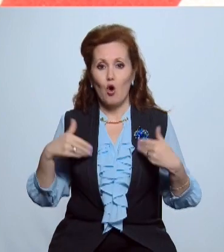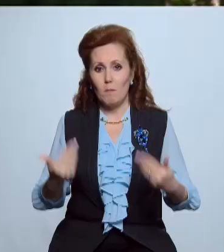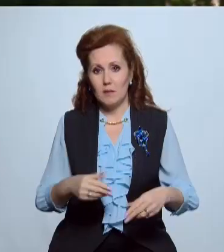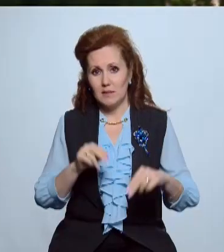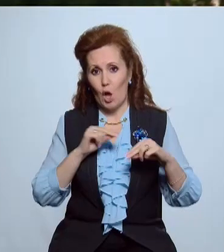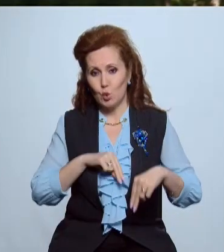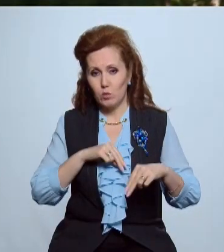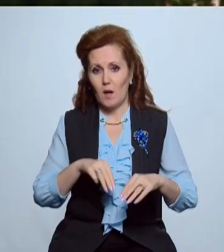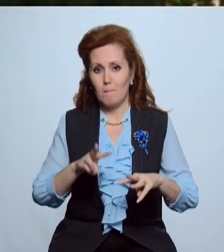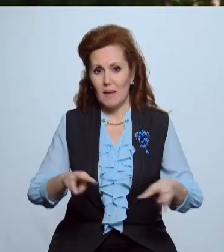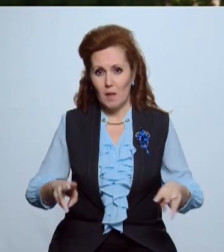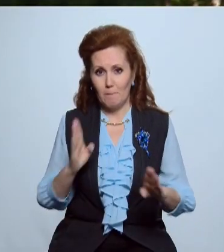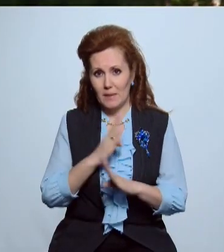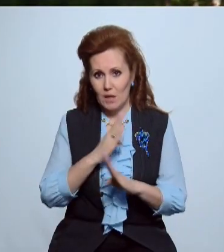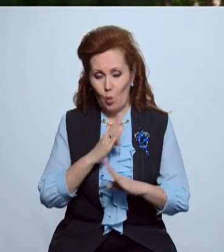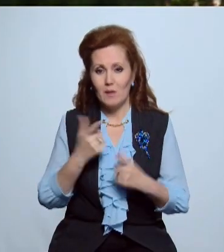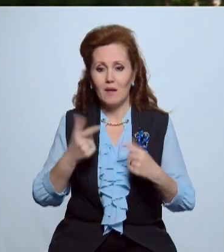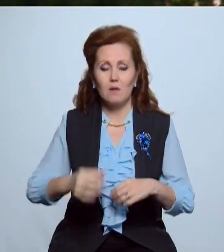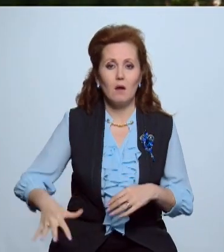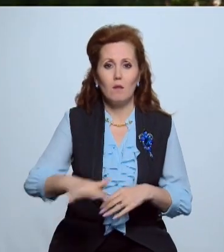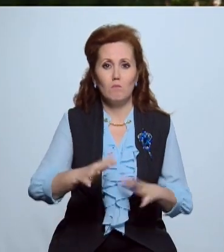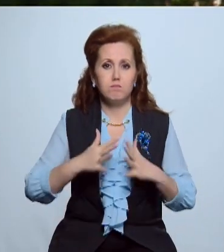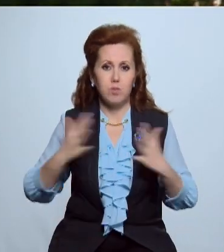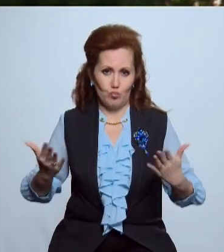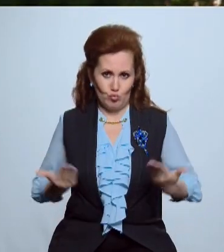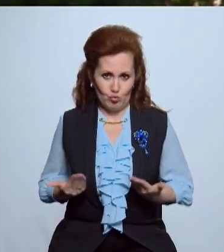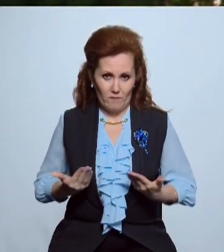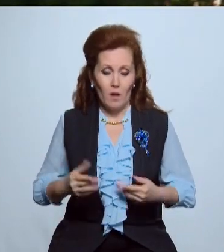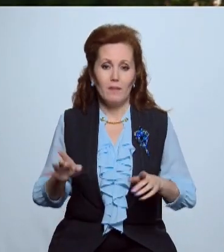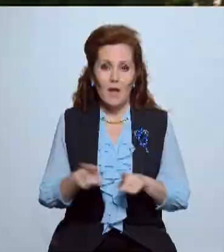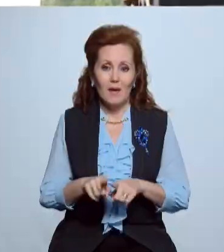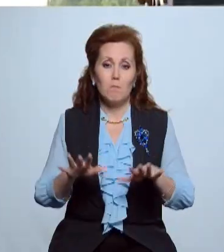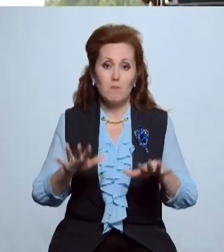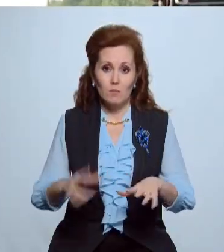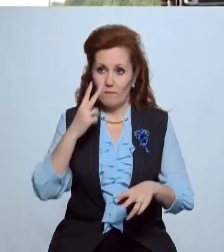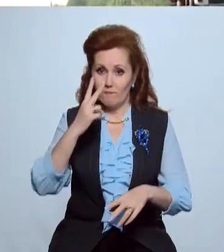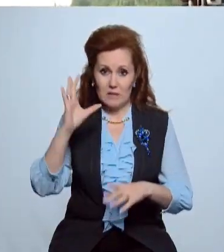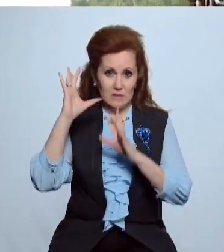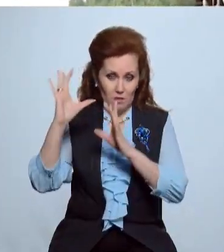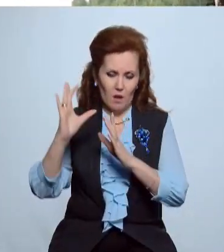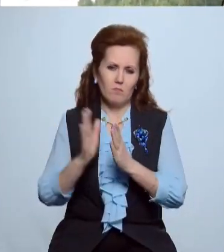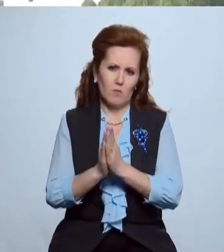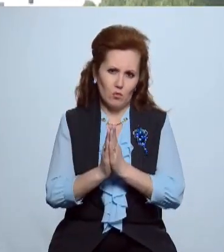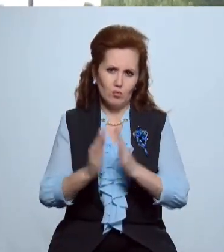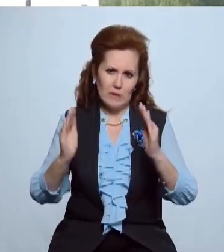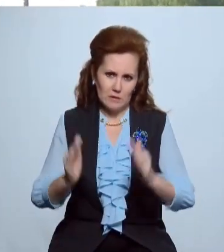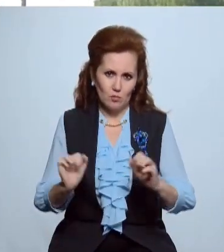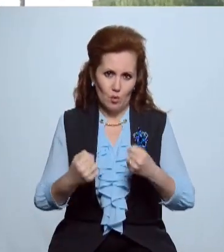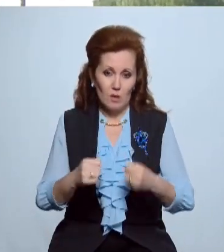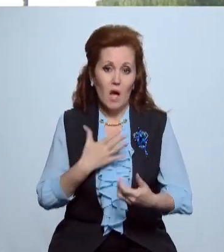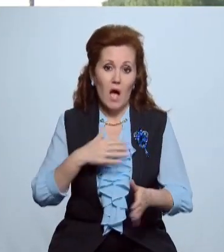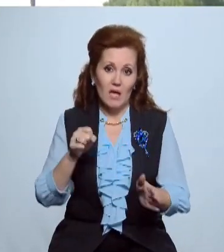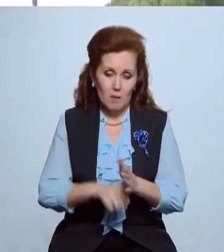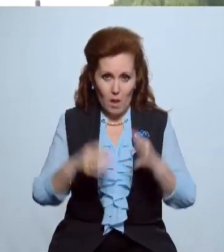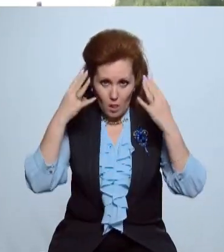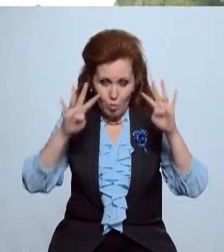сотрудников Минприроды в зонах концентрации лосей. В таких местах необходимо снизить скорость, напоминают экологи. За гибель лося